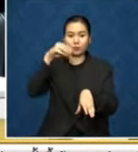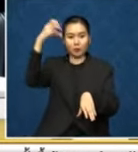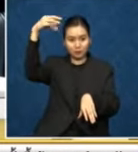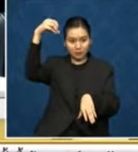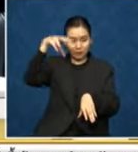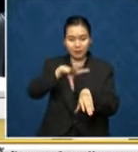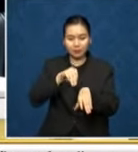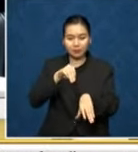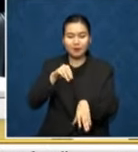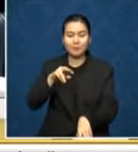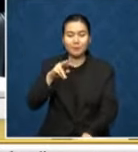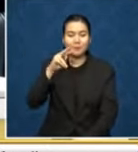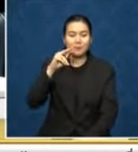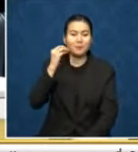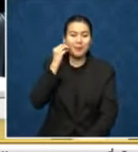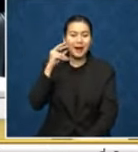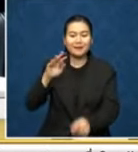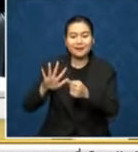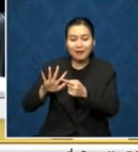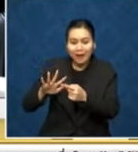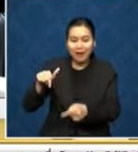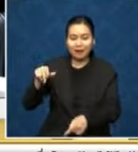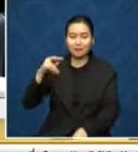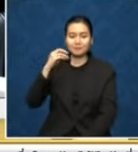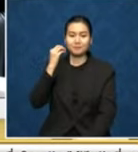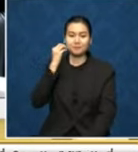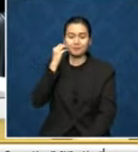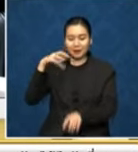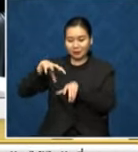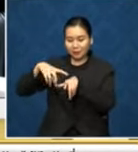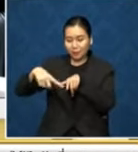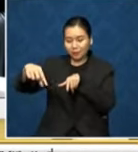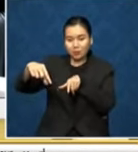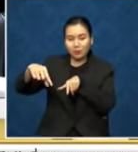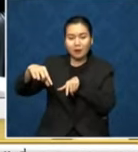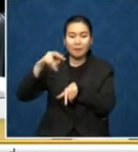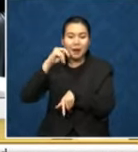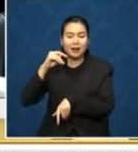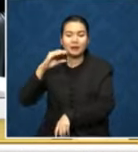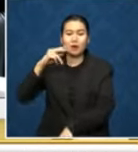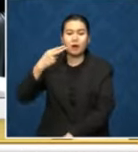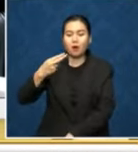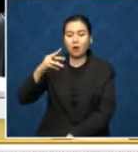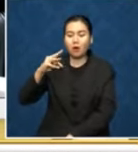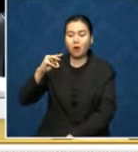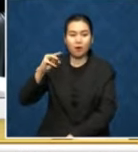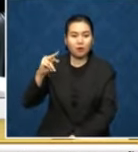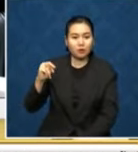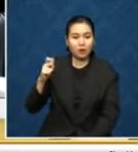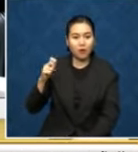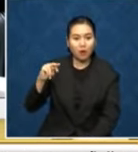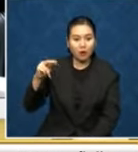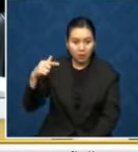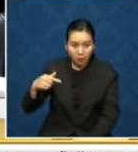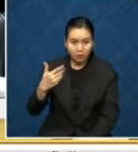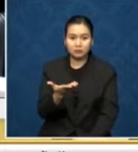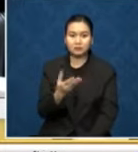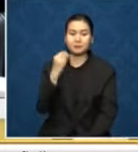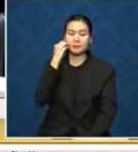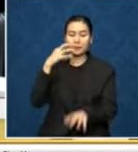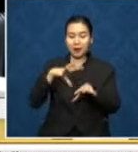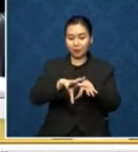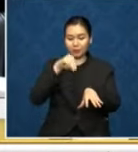บ้านนาหนองทุ่มสถานีสูบน้ำไฟฟ้าพร้อมระบบส่งน้ำบ้านหนองลวกสถานีสูบน้ำ